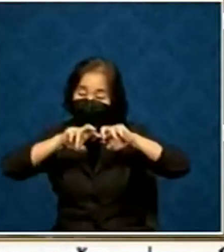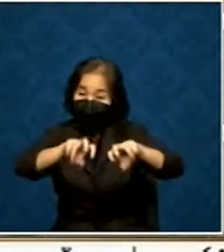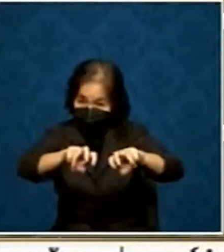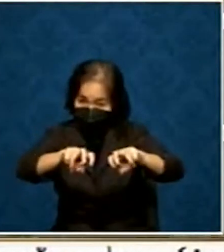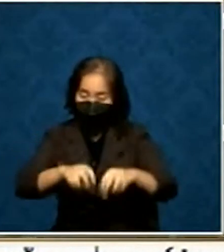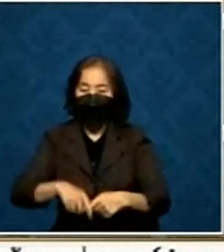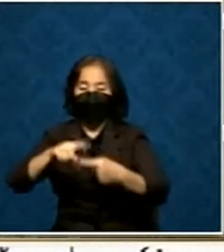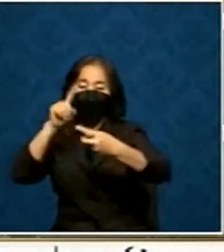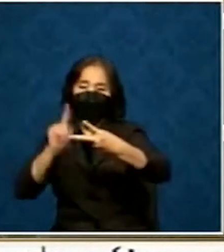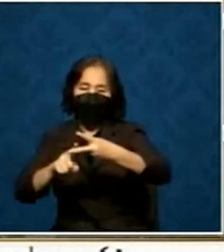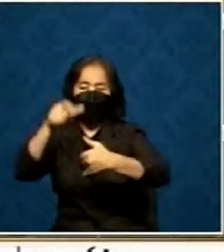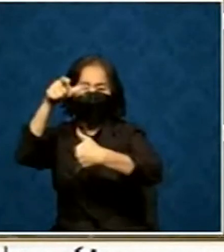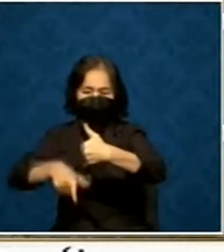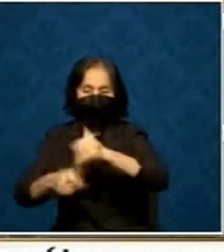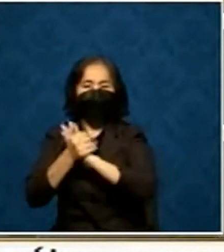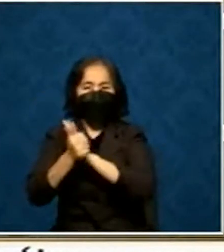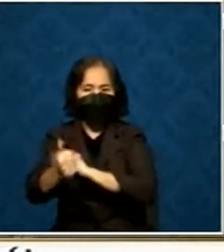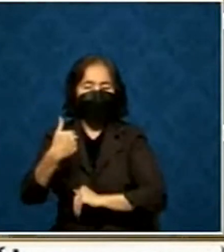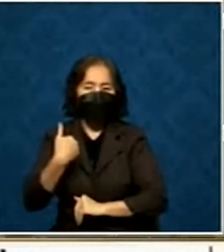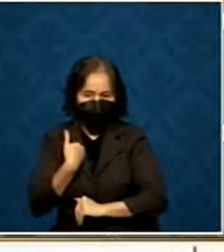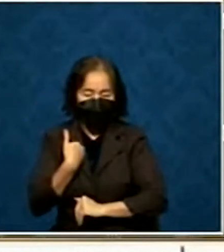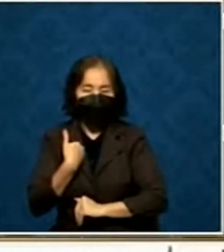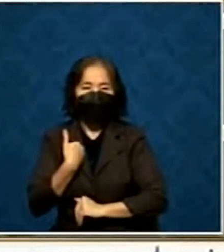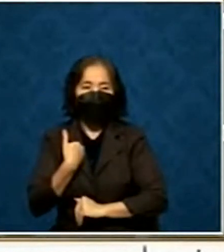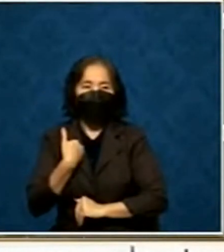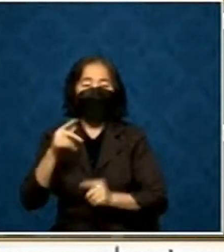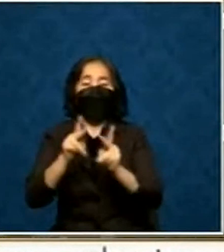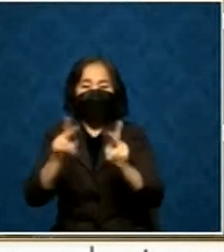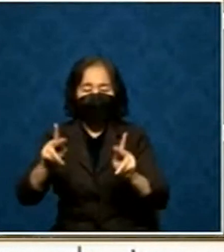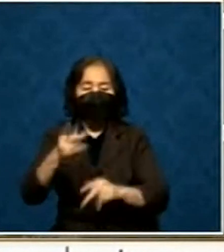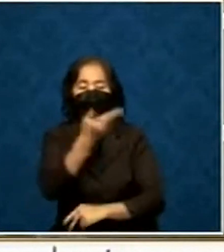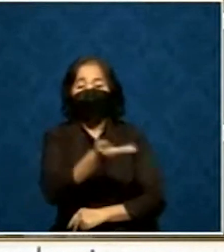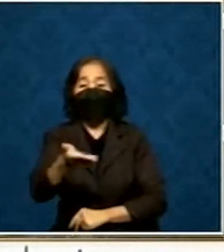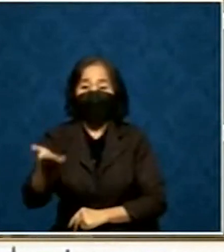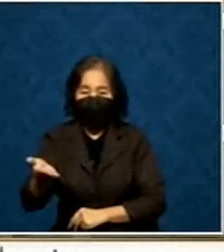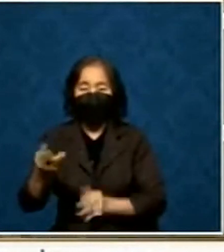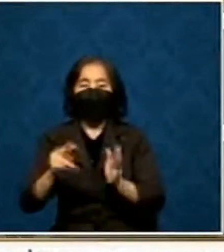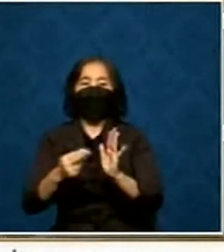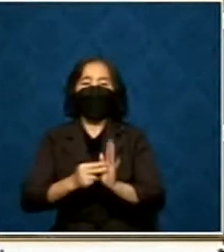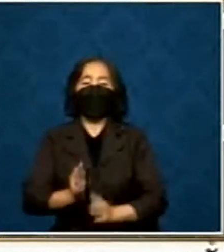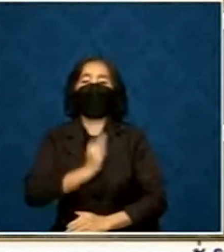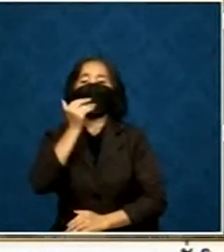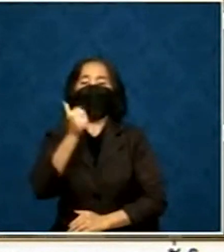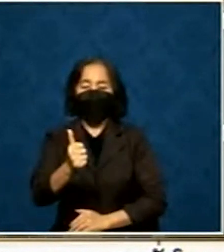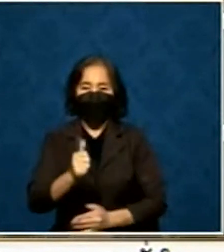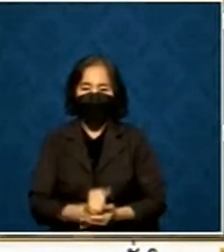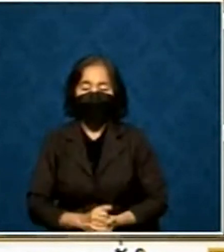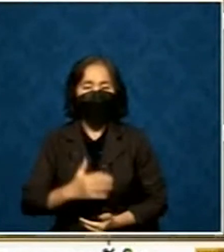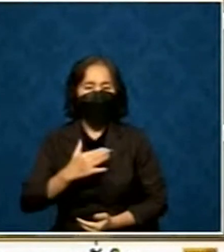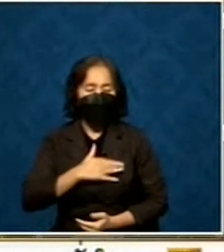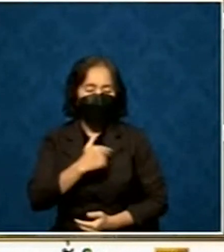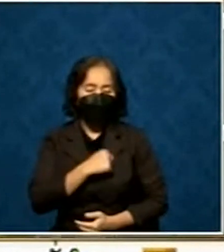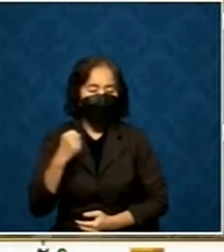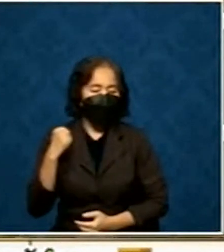ขอcredit ขอจผ่านมามเรื่องร้องเรีนไปอย่ประ จำนวนมา